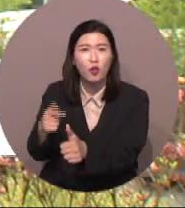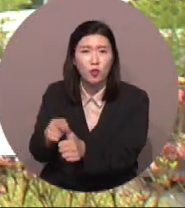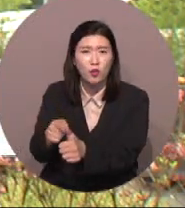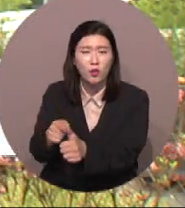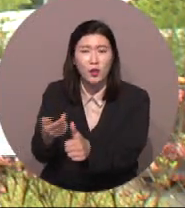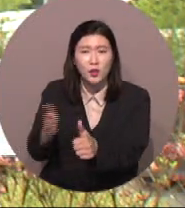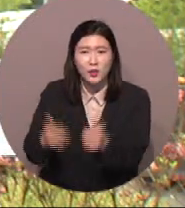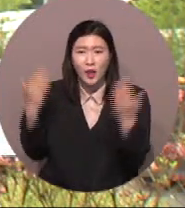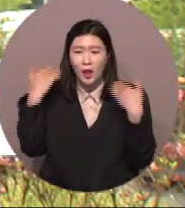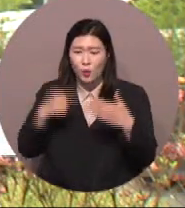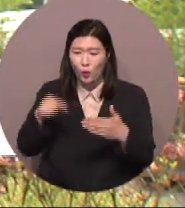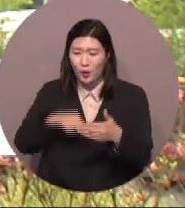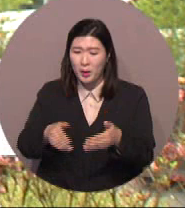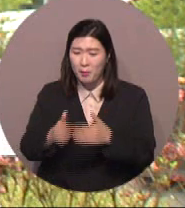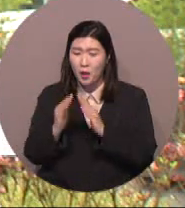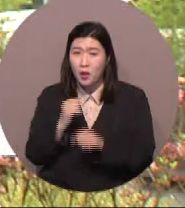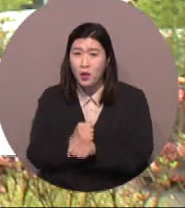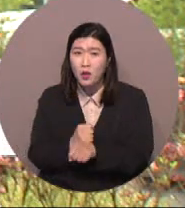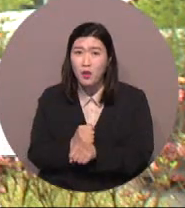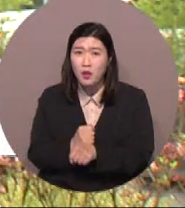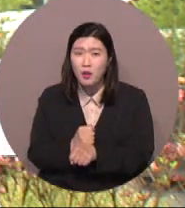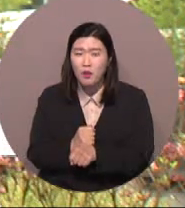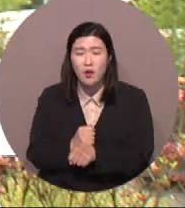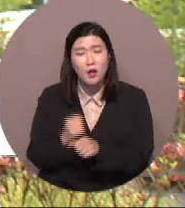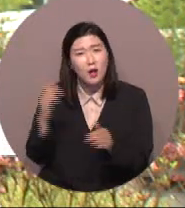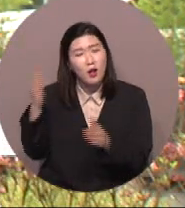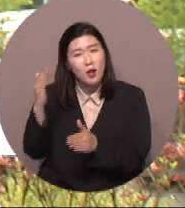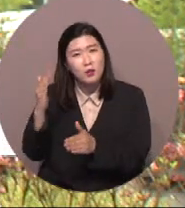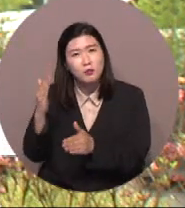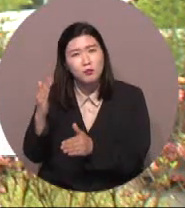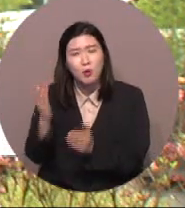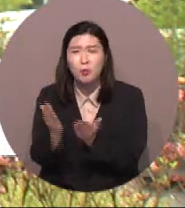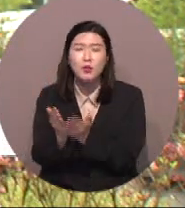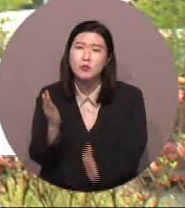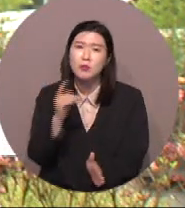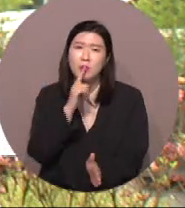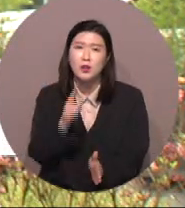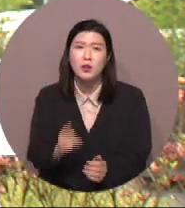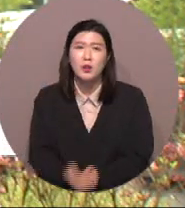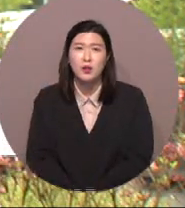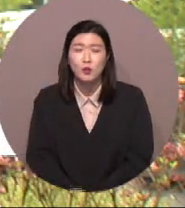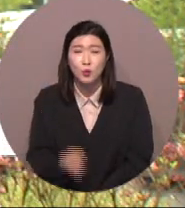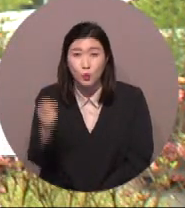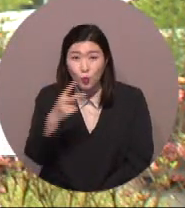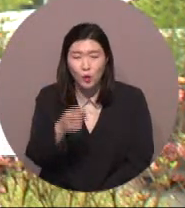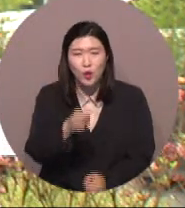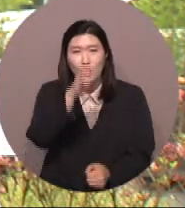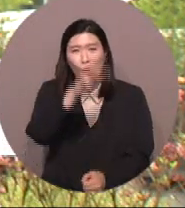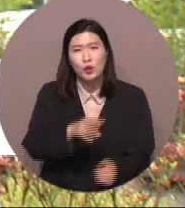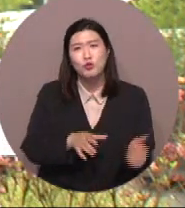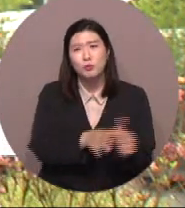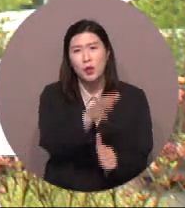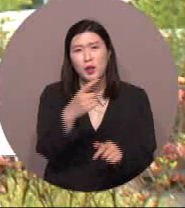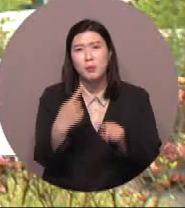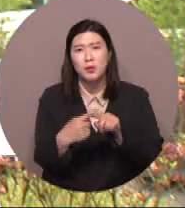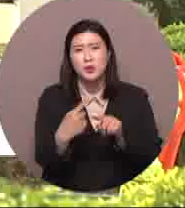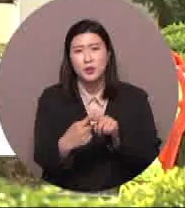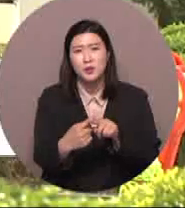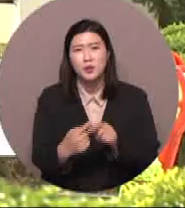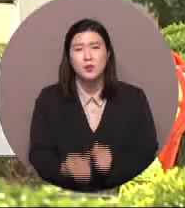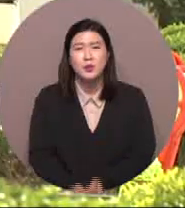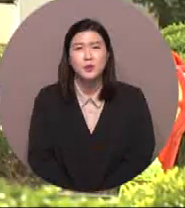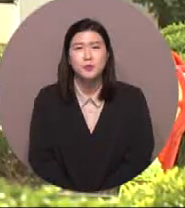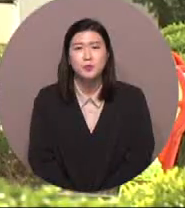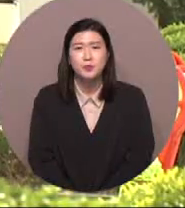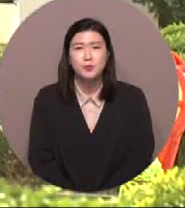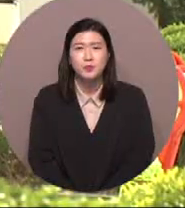방문 기념비가 버젓이 있다라고 하는 것은 이거는 광주 5.18 00 들에 대한 모두 모독이 기도하고